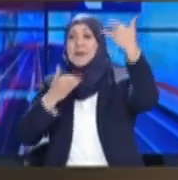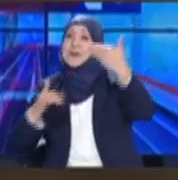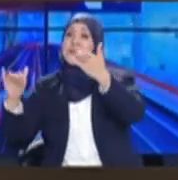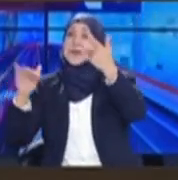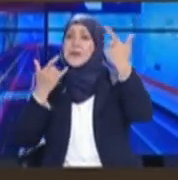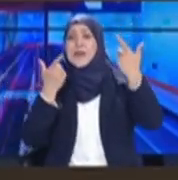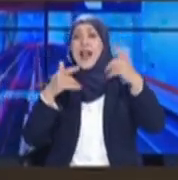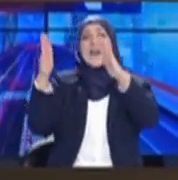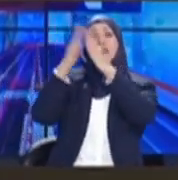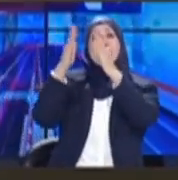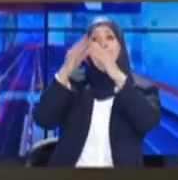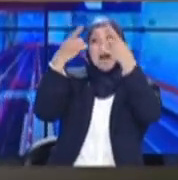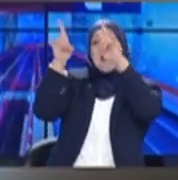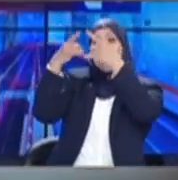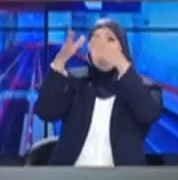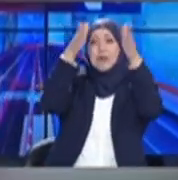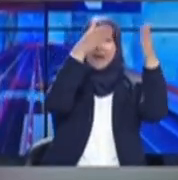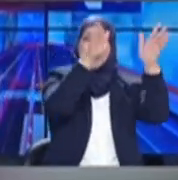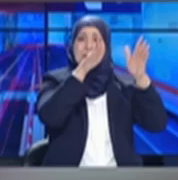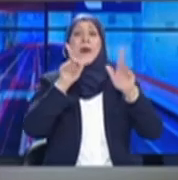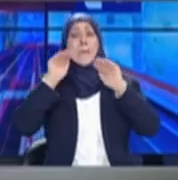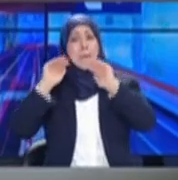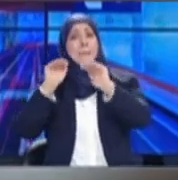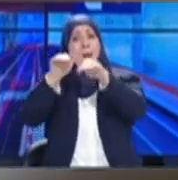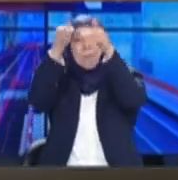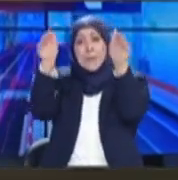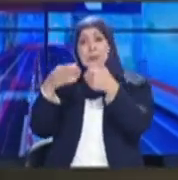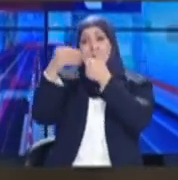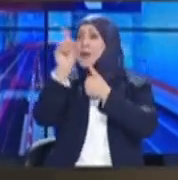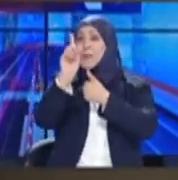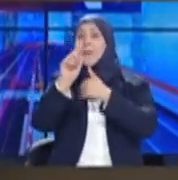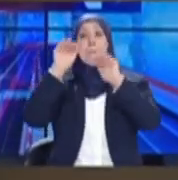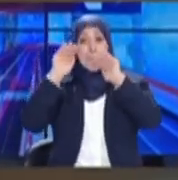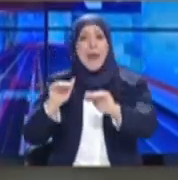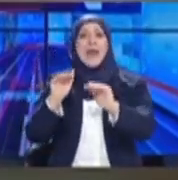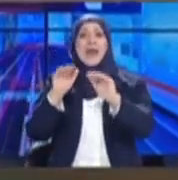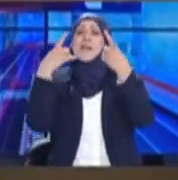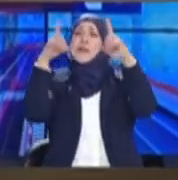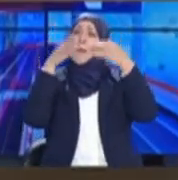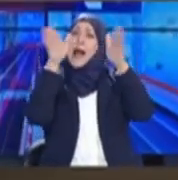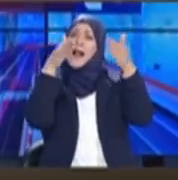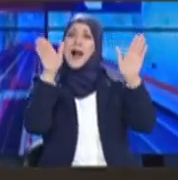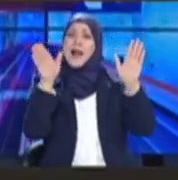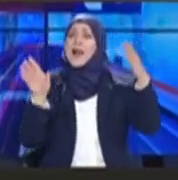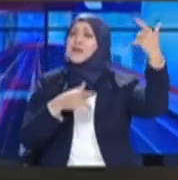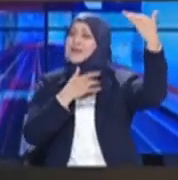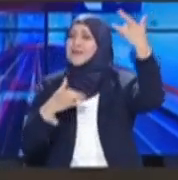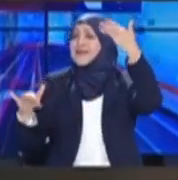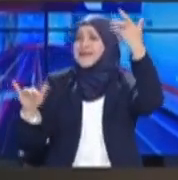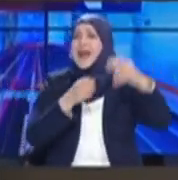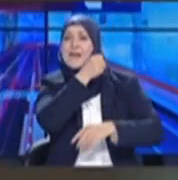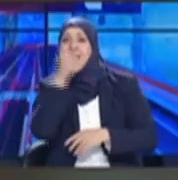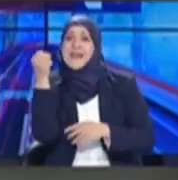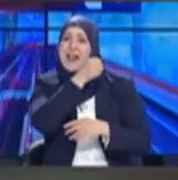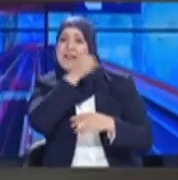شرفات المنازل وهم في الحجر الصحي في خطوه تضع الفرح والامل لا في قلوبهم